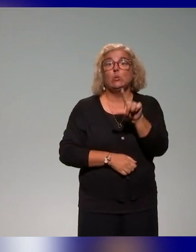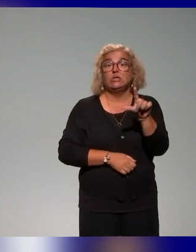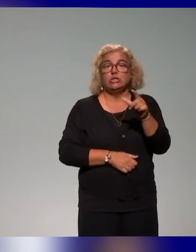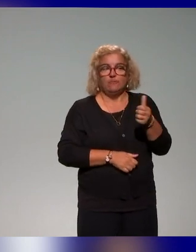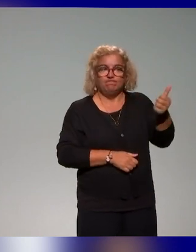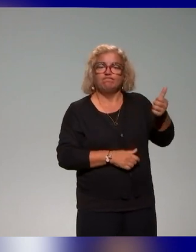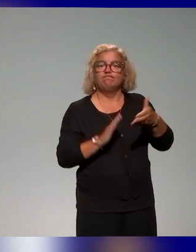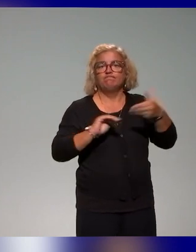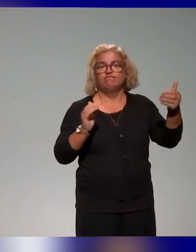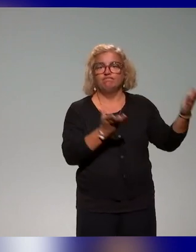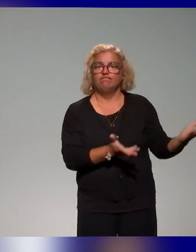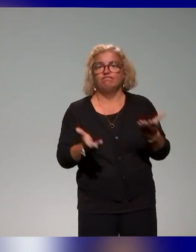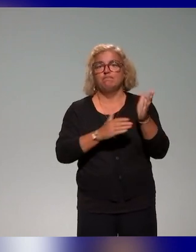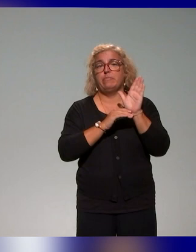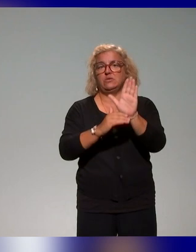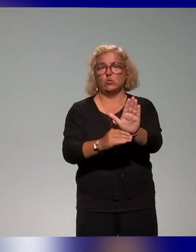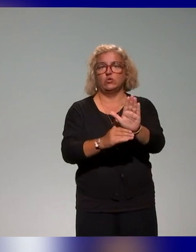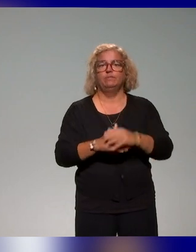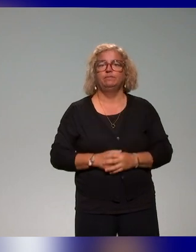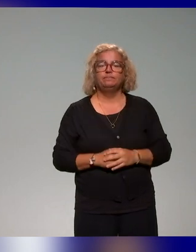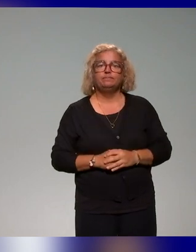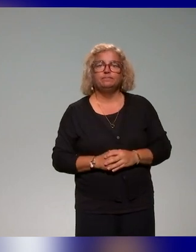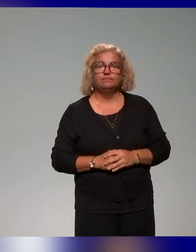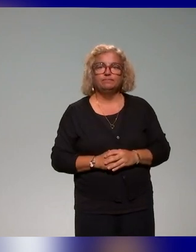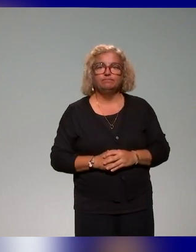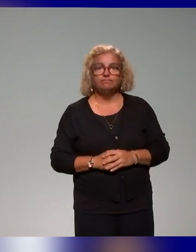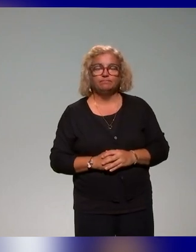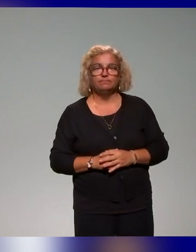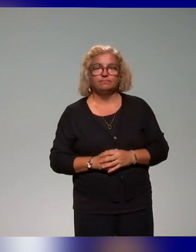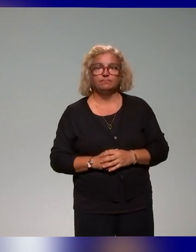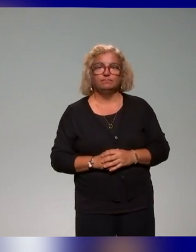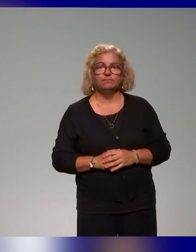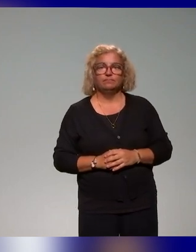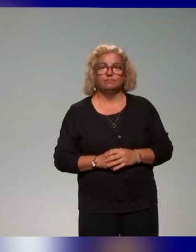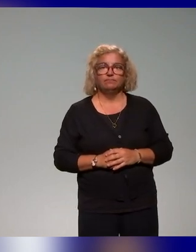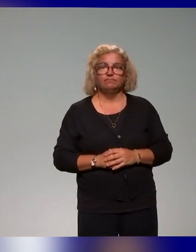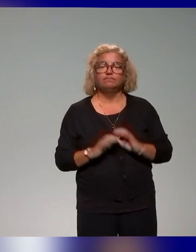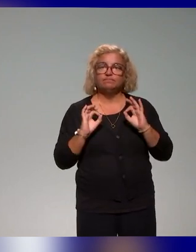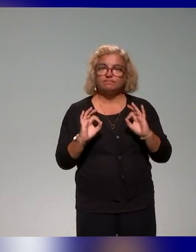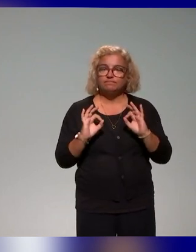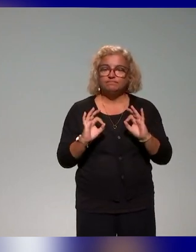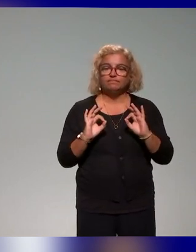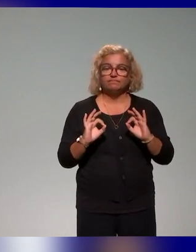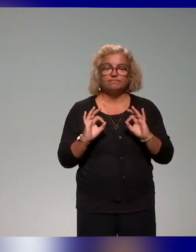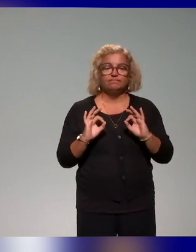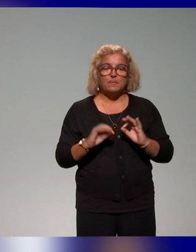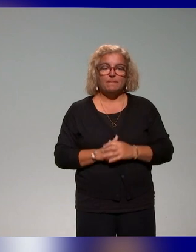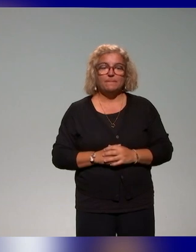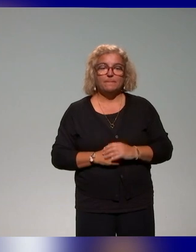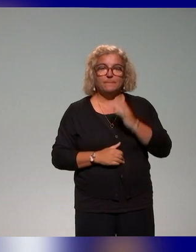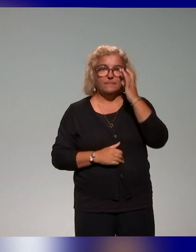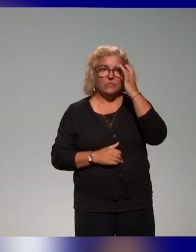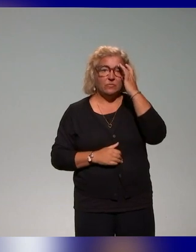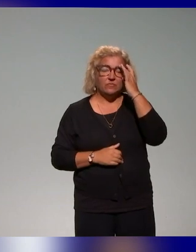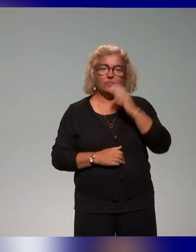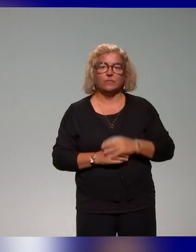un petit peu nous présenter, si tu veux bien maintenant, Luigi. Tout à fait. Alors, je vais partager